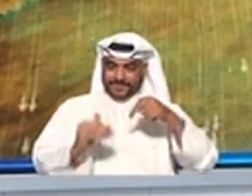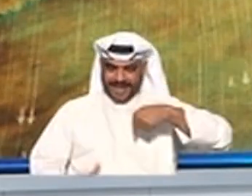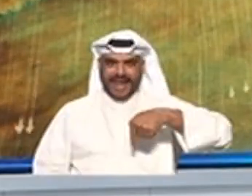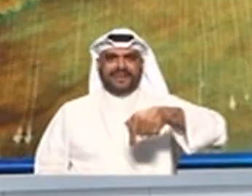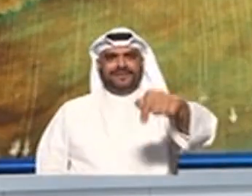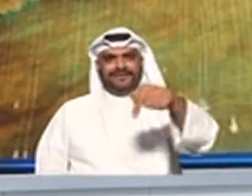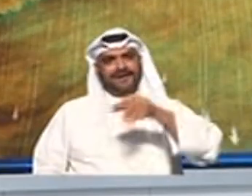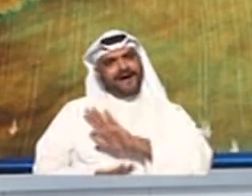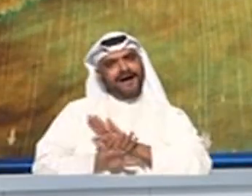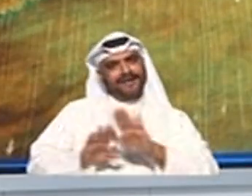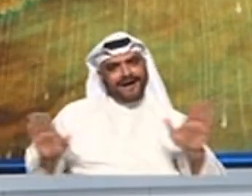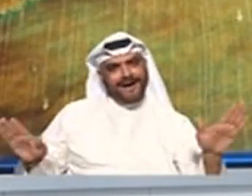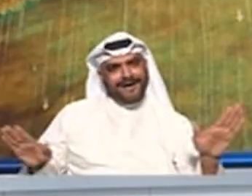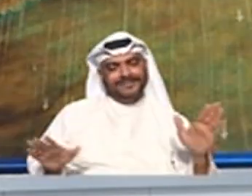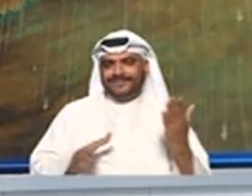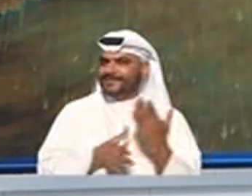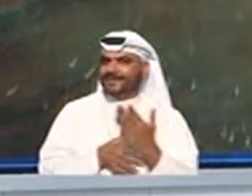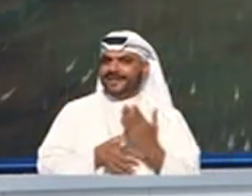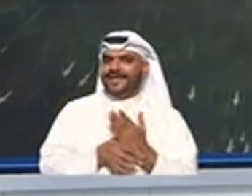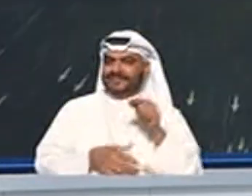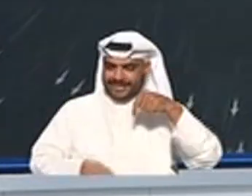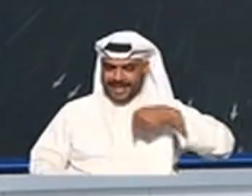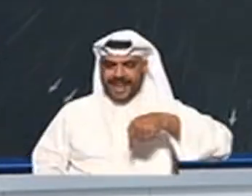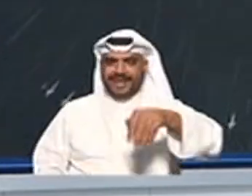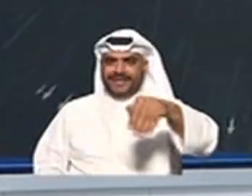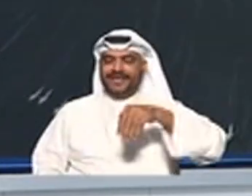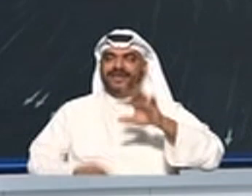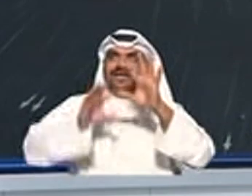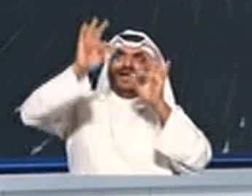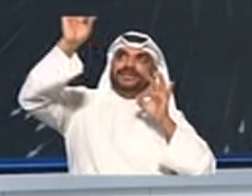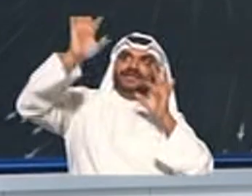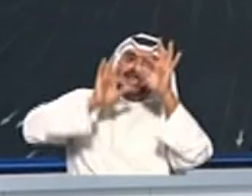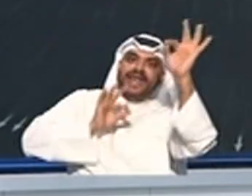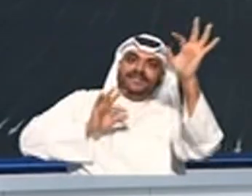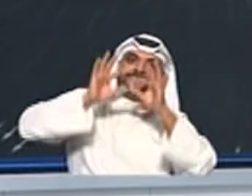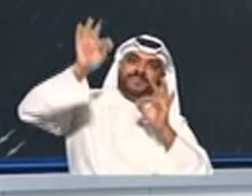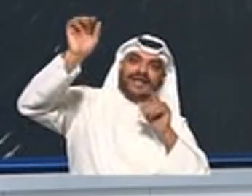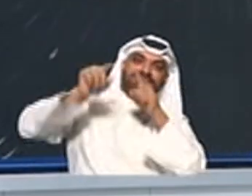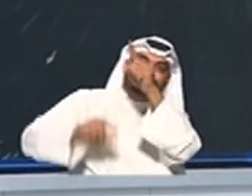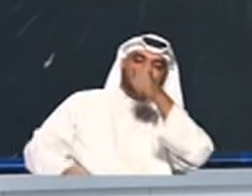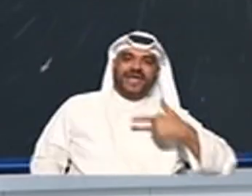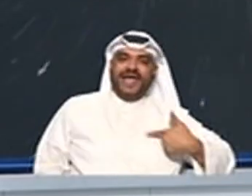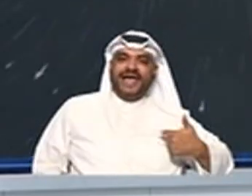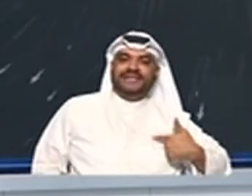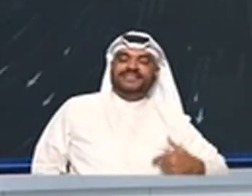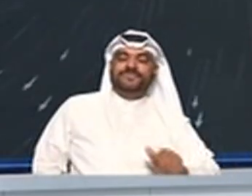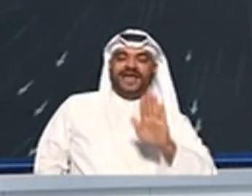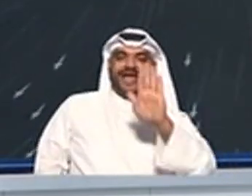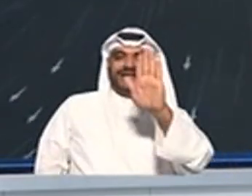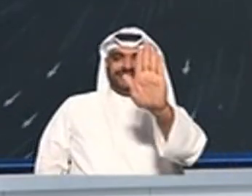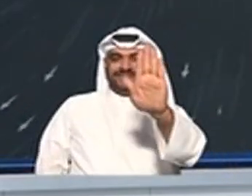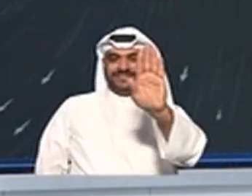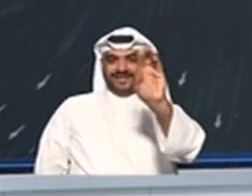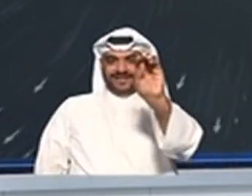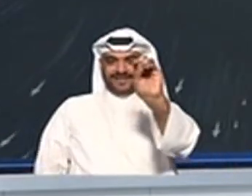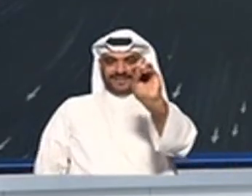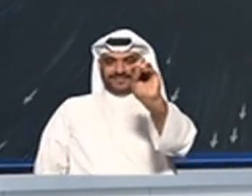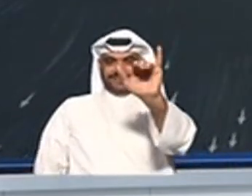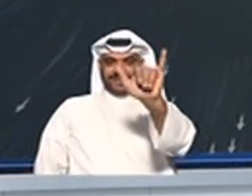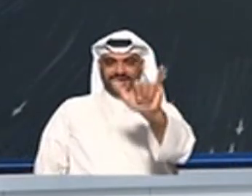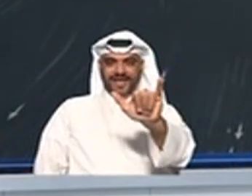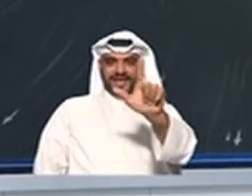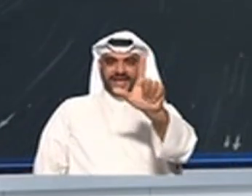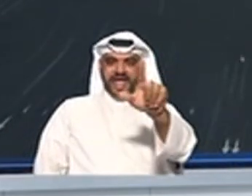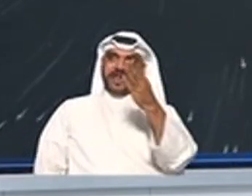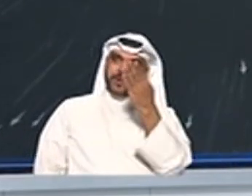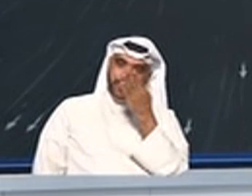خلال هذه الأيام تزامنا مع موسم السهيل. الرياح شمالية غربية إلى متقلبة الاتجاه من 8 إلى